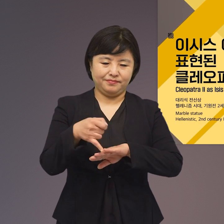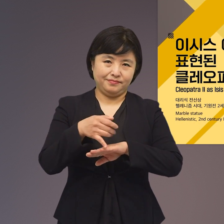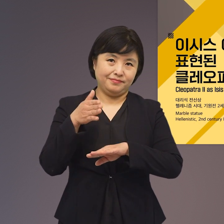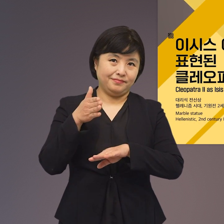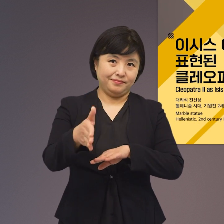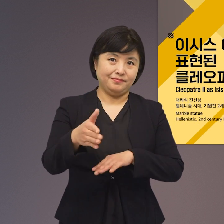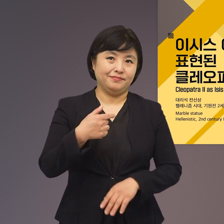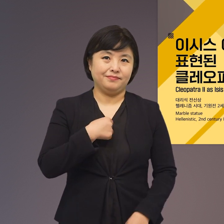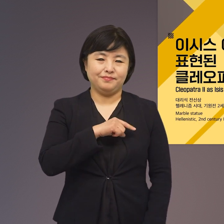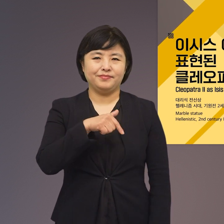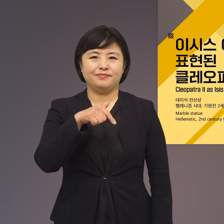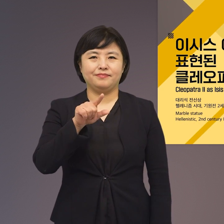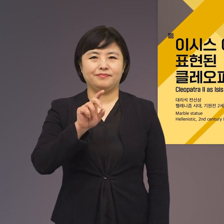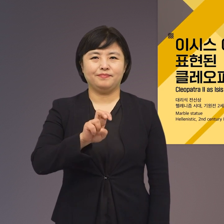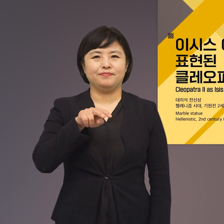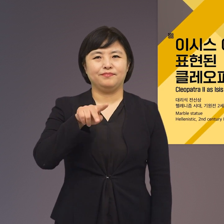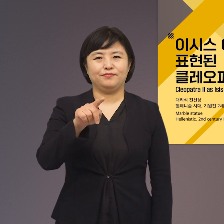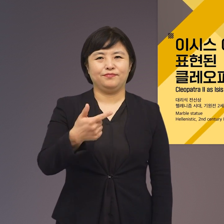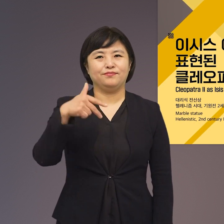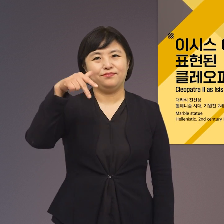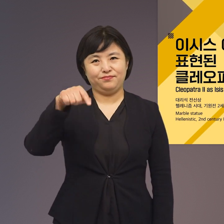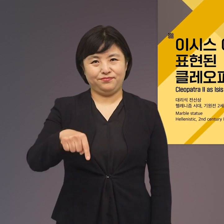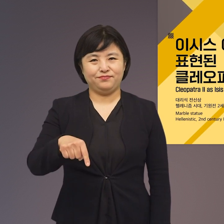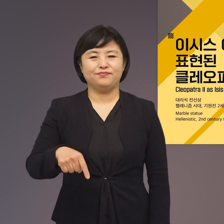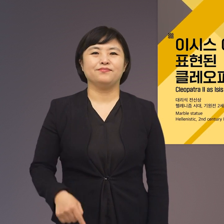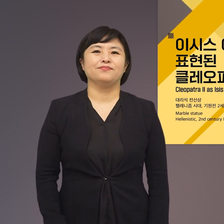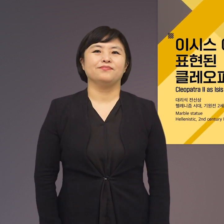저는 패션 디자이너 강선주입니다.